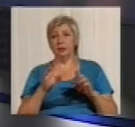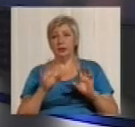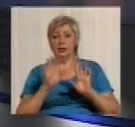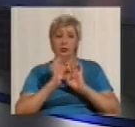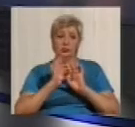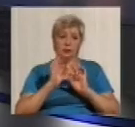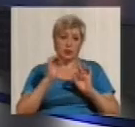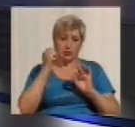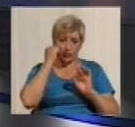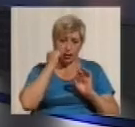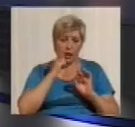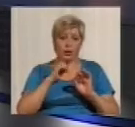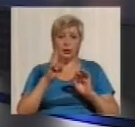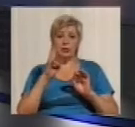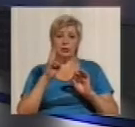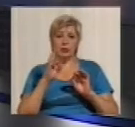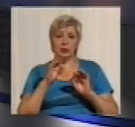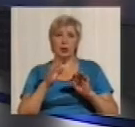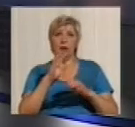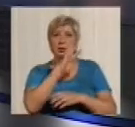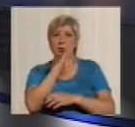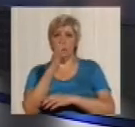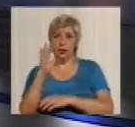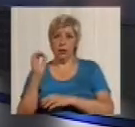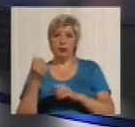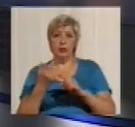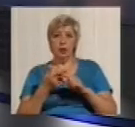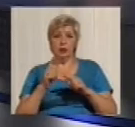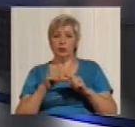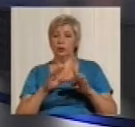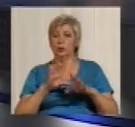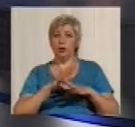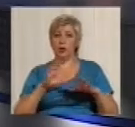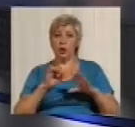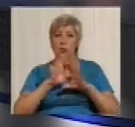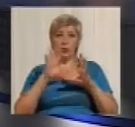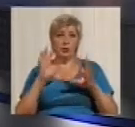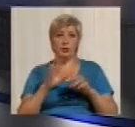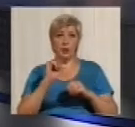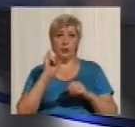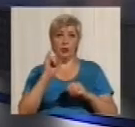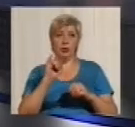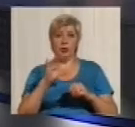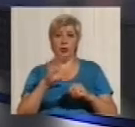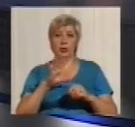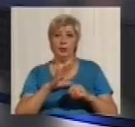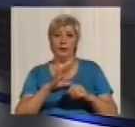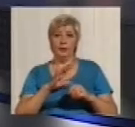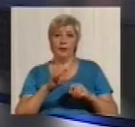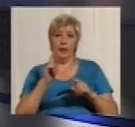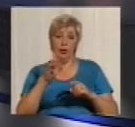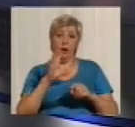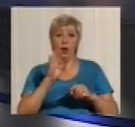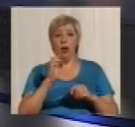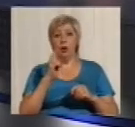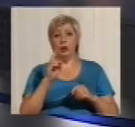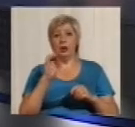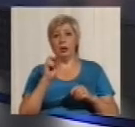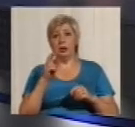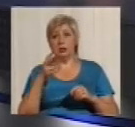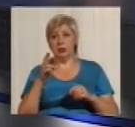были старые, довольно там 40-летние деревья, которые не были все плохими. Это были большие акации, типично определенного периода усадки для